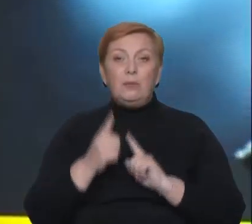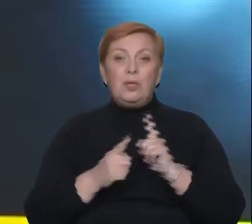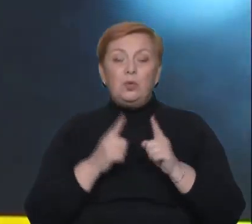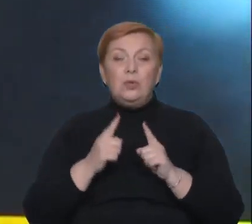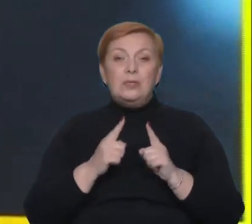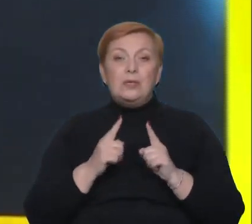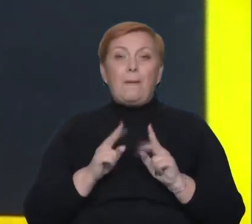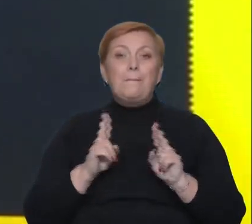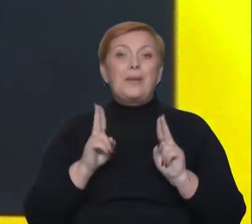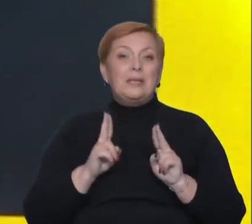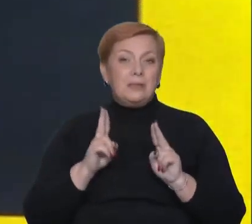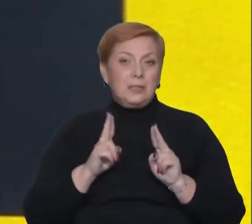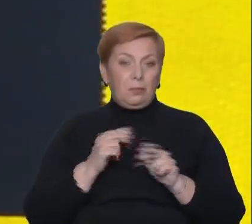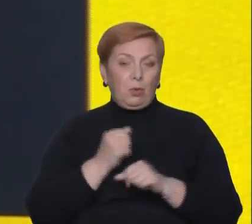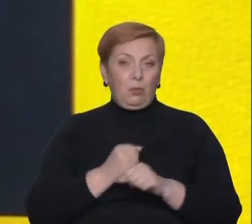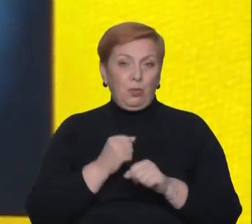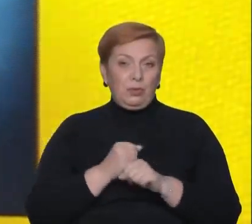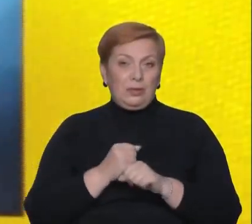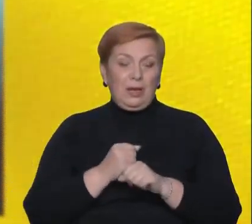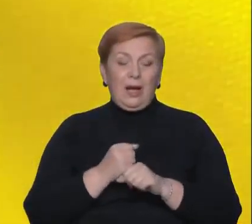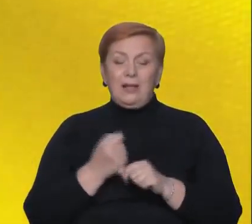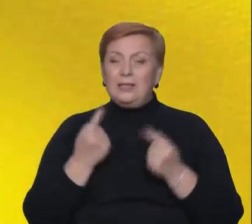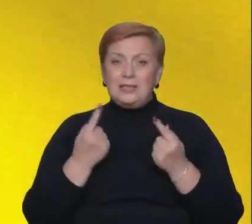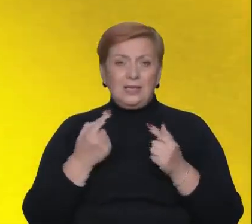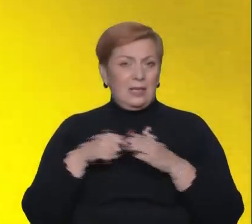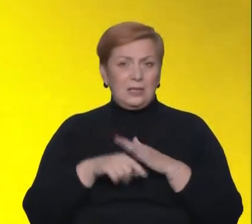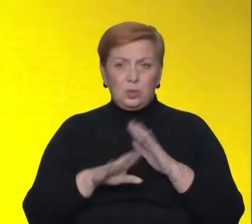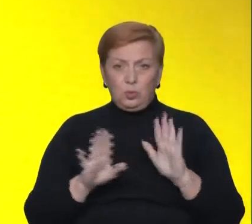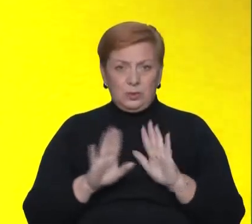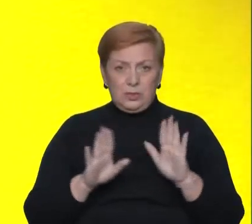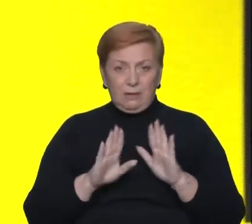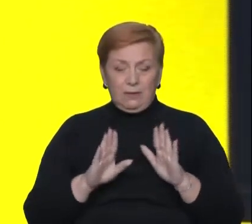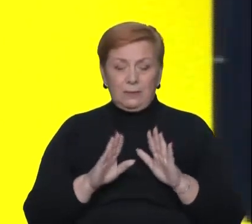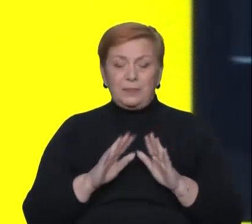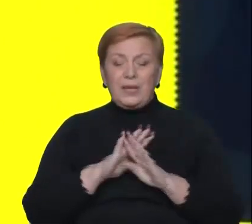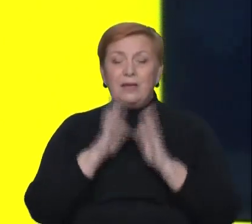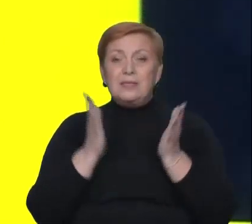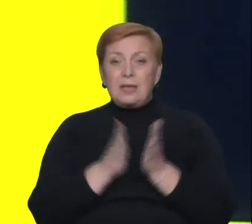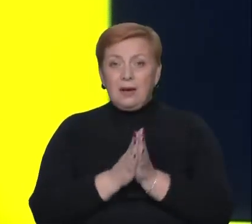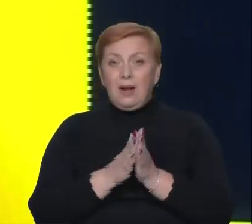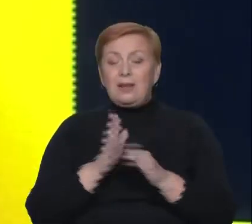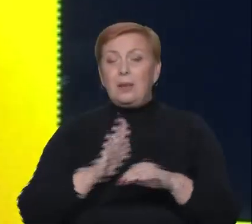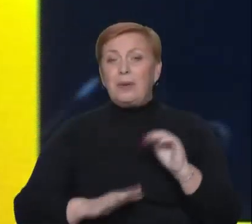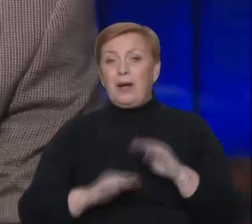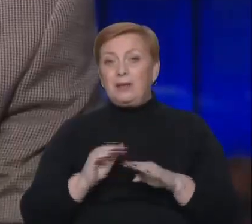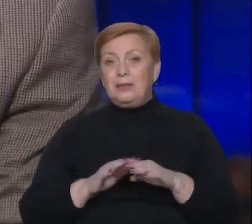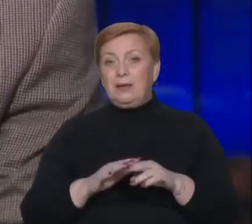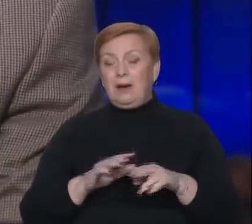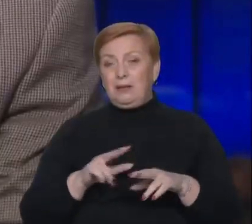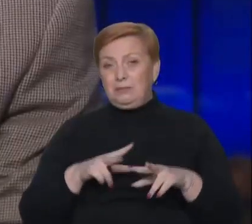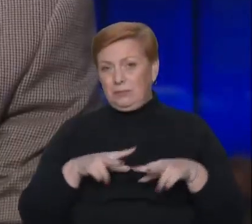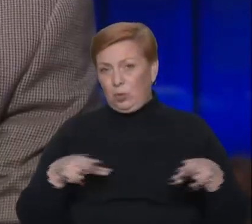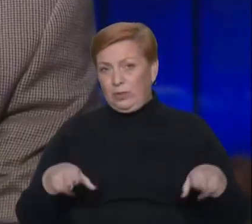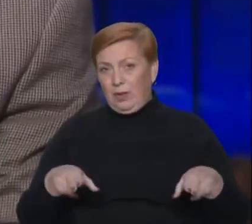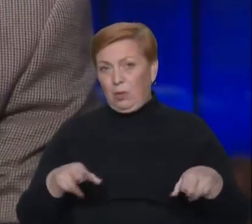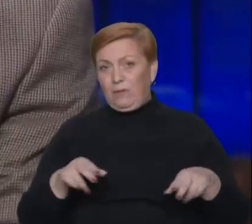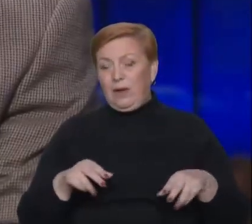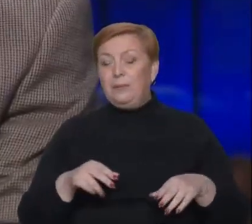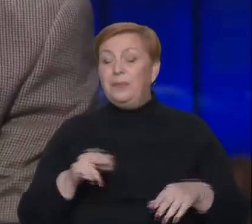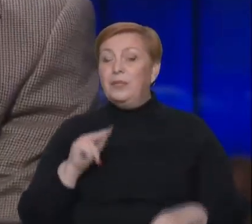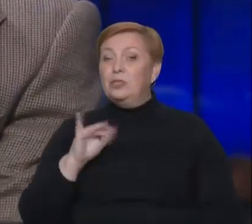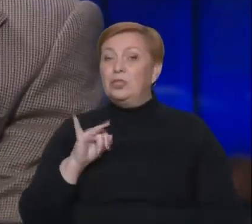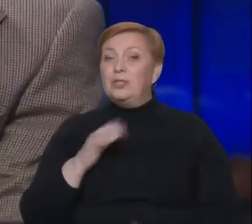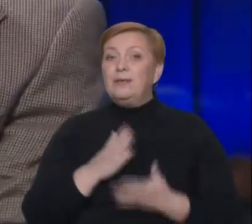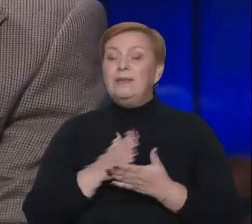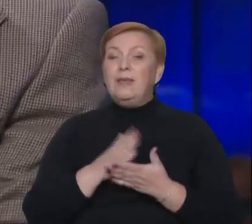суттєво, тому що загальна практика, вона розповсюджена радіоволна, вона однакова. А чи є в Україні,